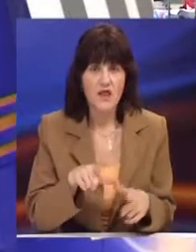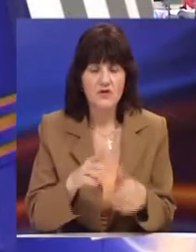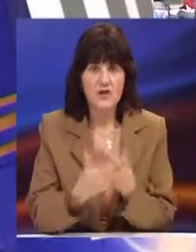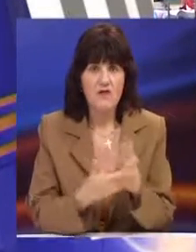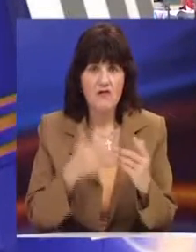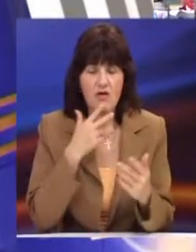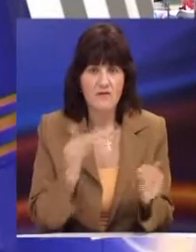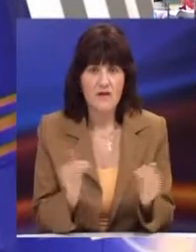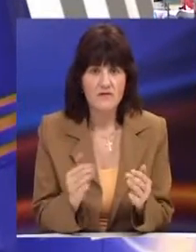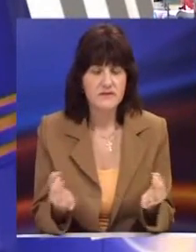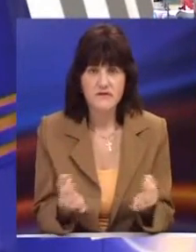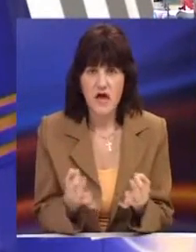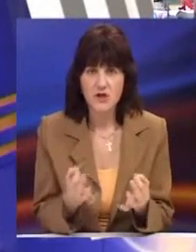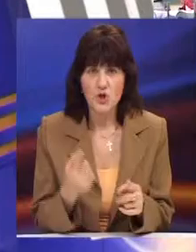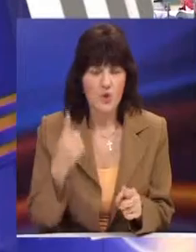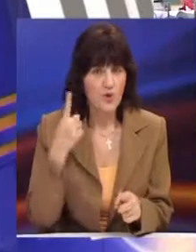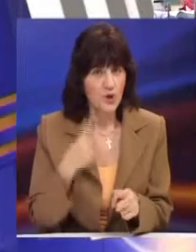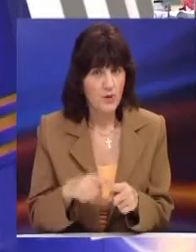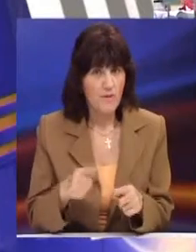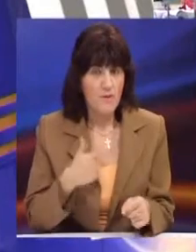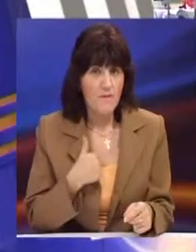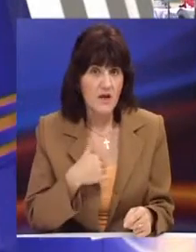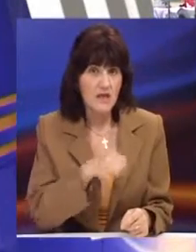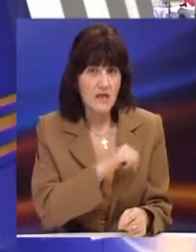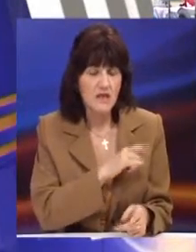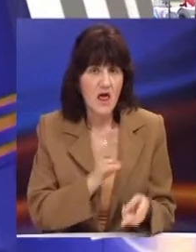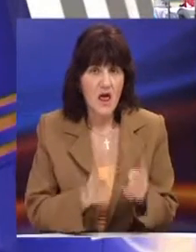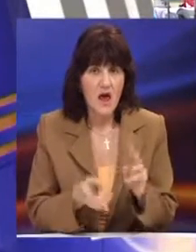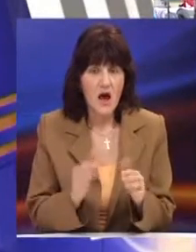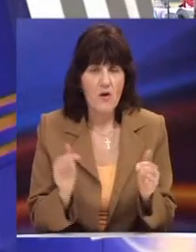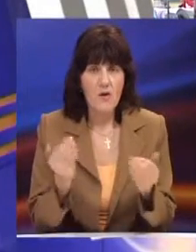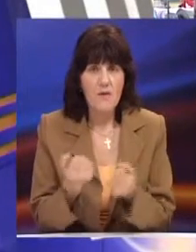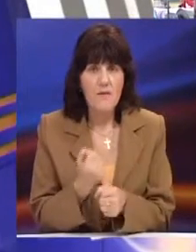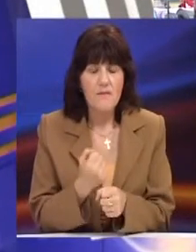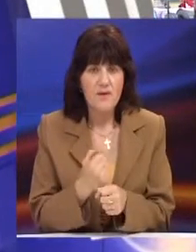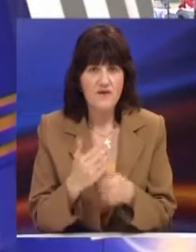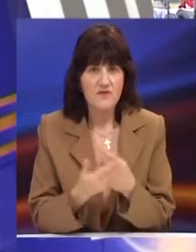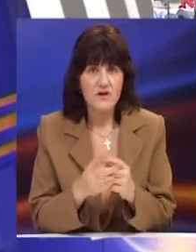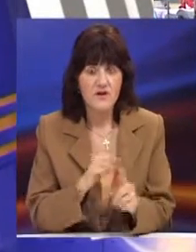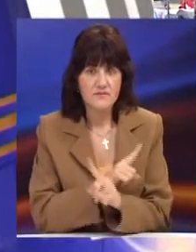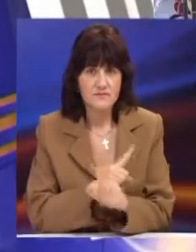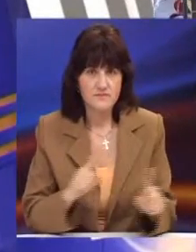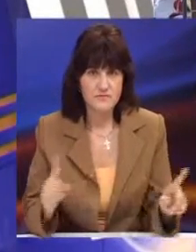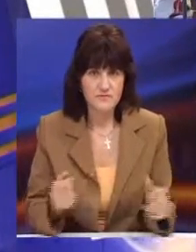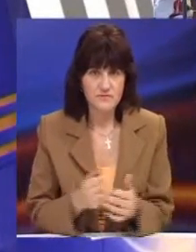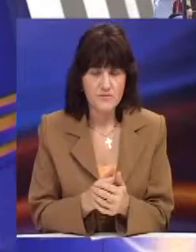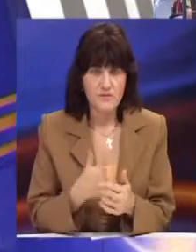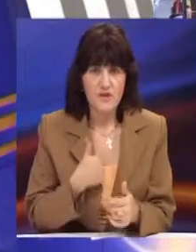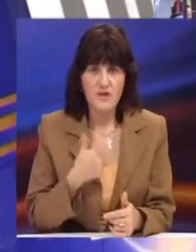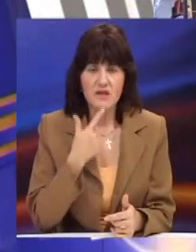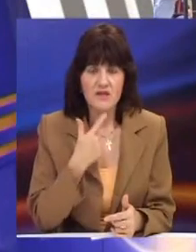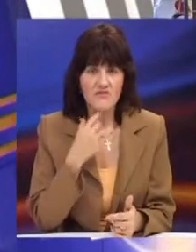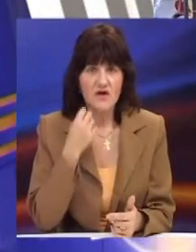išli u pekaru. Zašto? Zato što ovo mene jako zanima kako pekari prave pecivo. Najviše mi